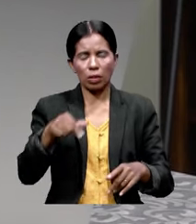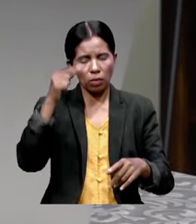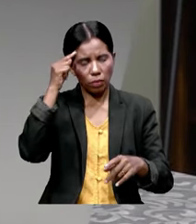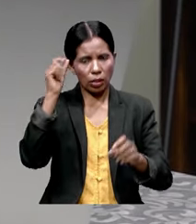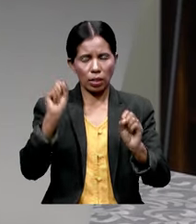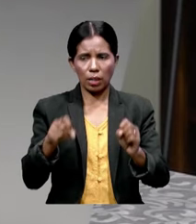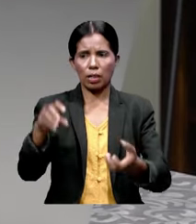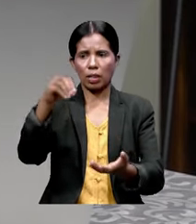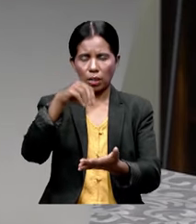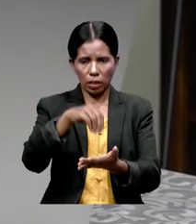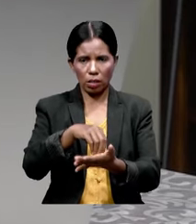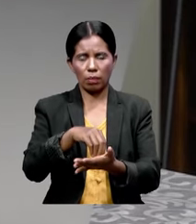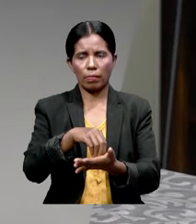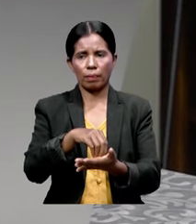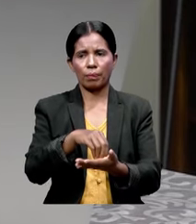que criar